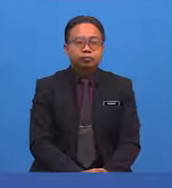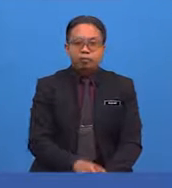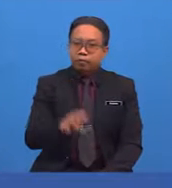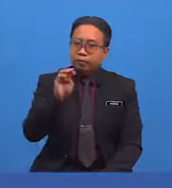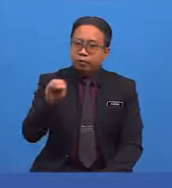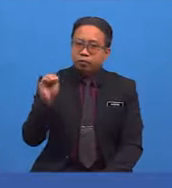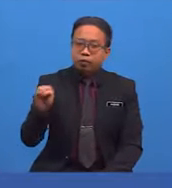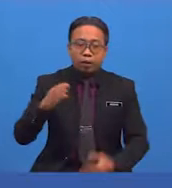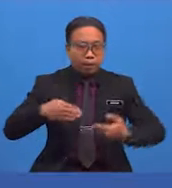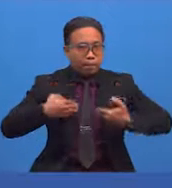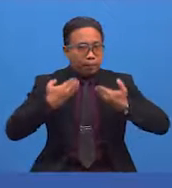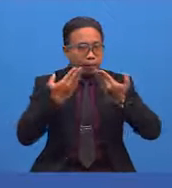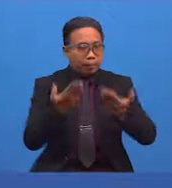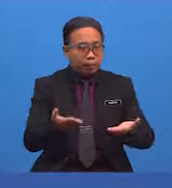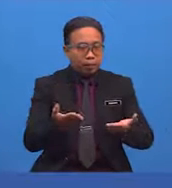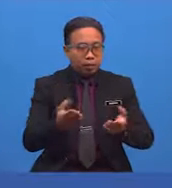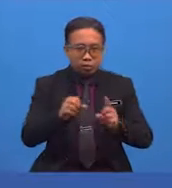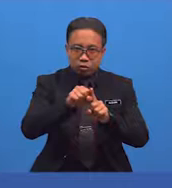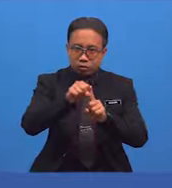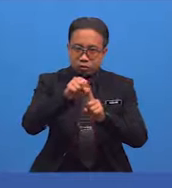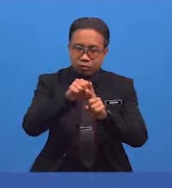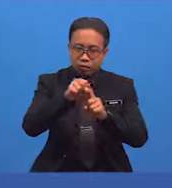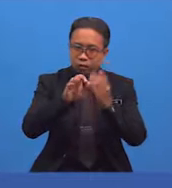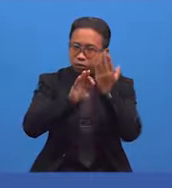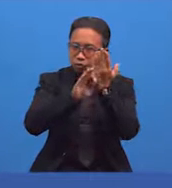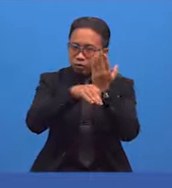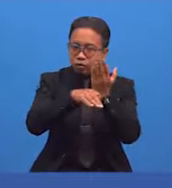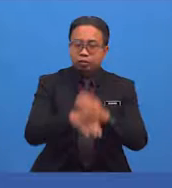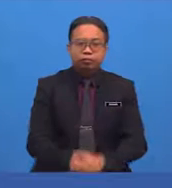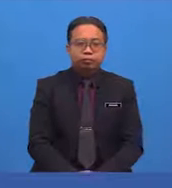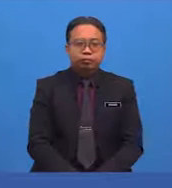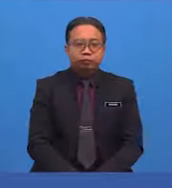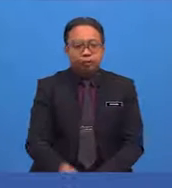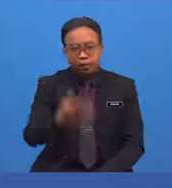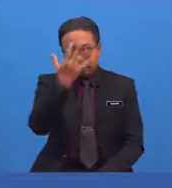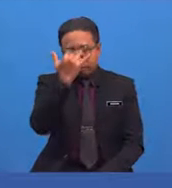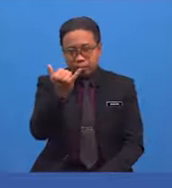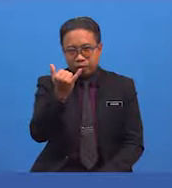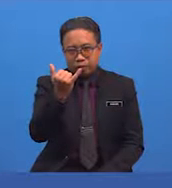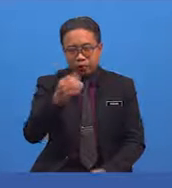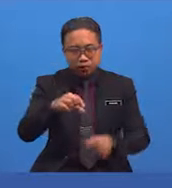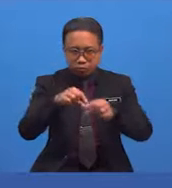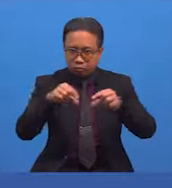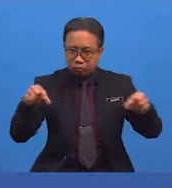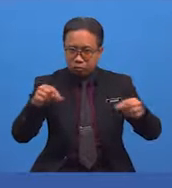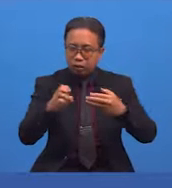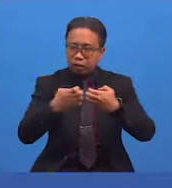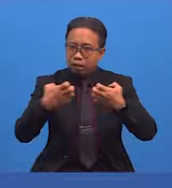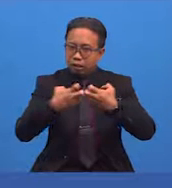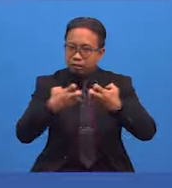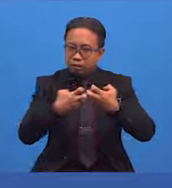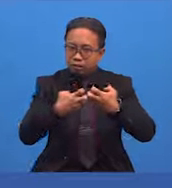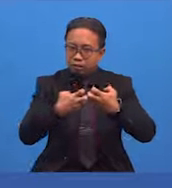Murid-murid, bagaimanakah termometer berfungsi? Mengapa kabel elektrik dipasang